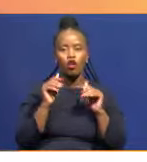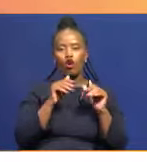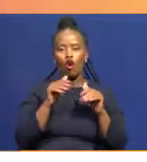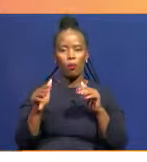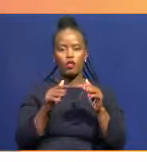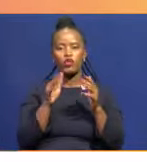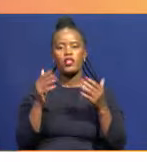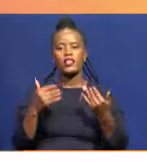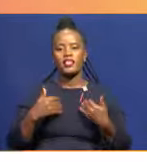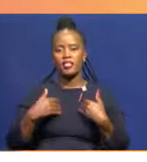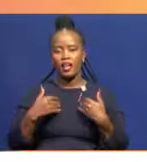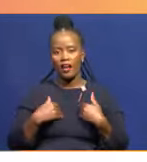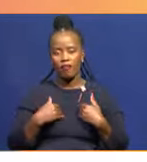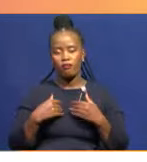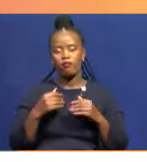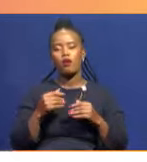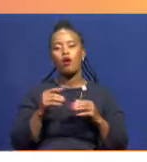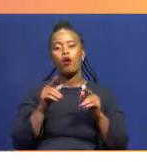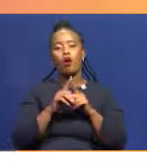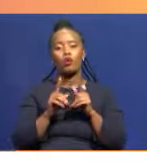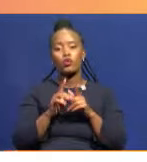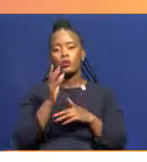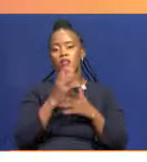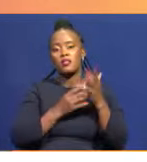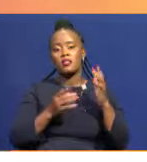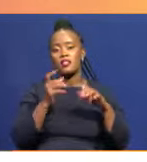inakuwa ni nandra kupata kwa sababu